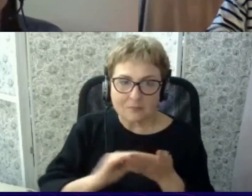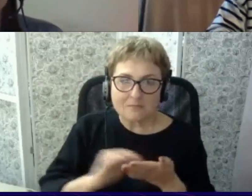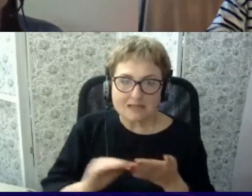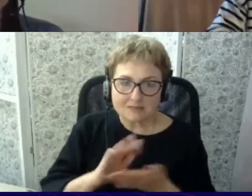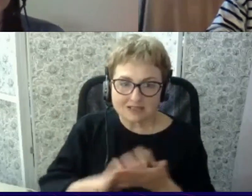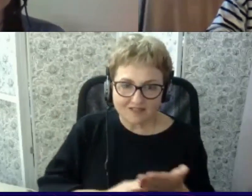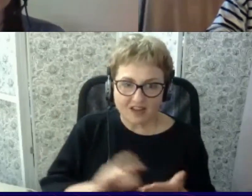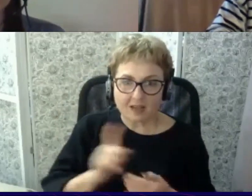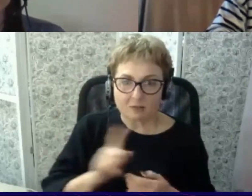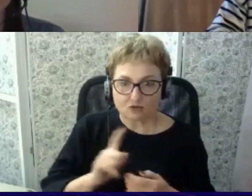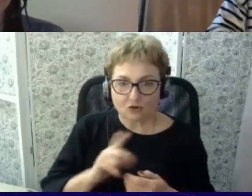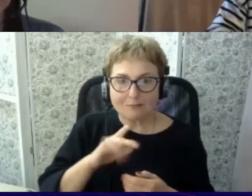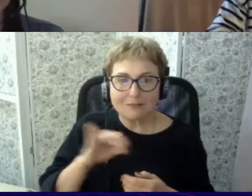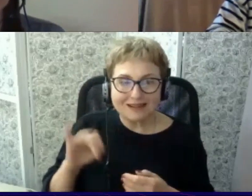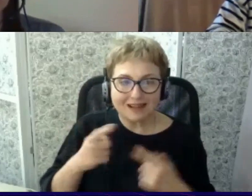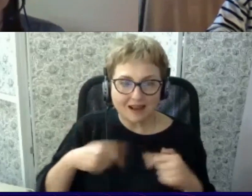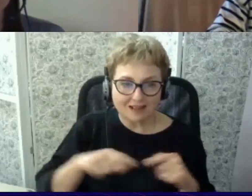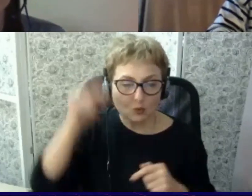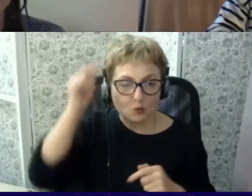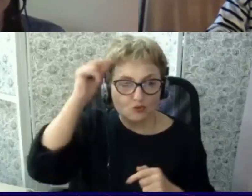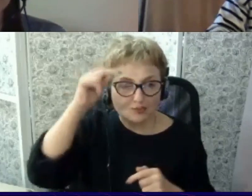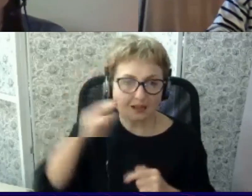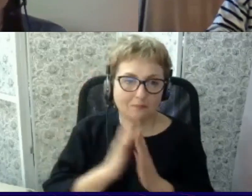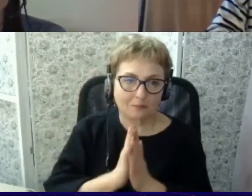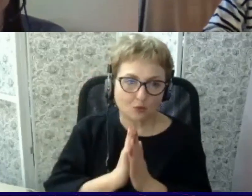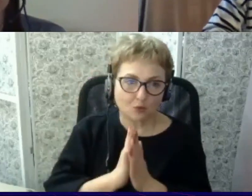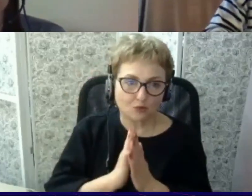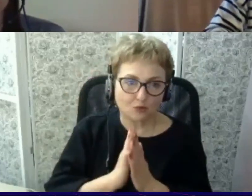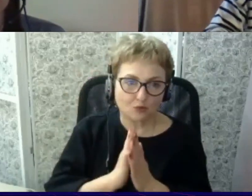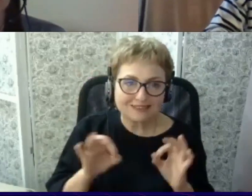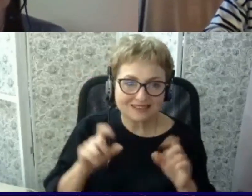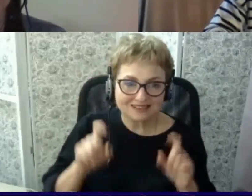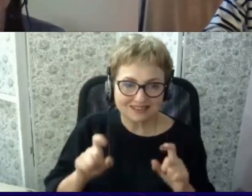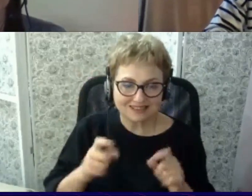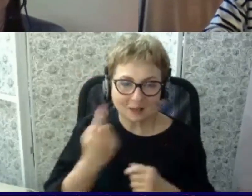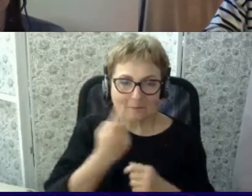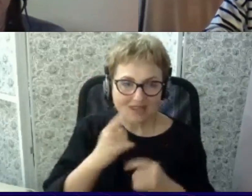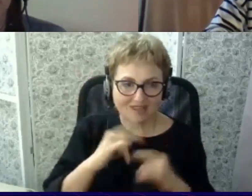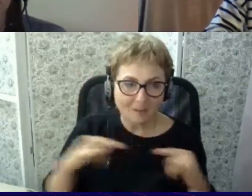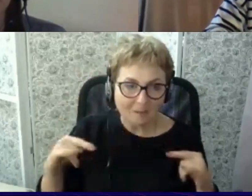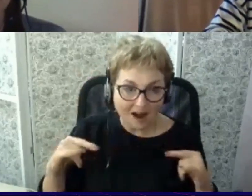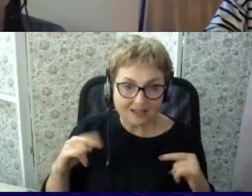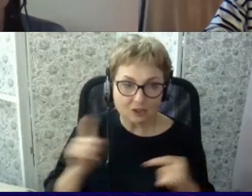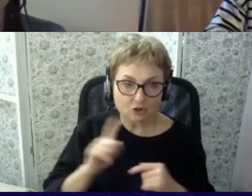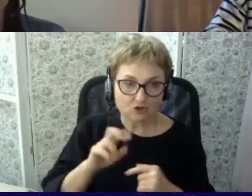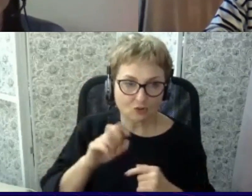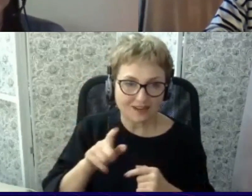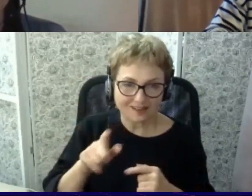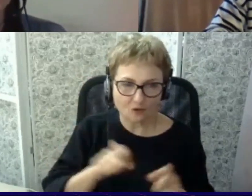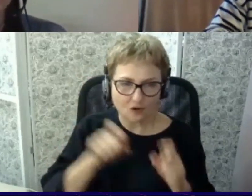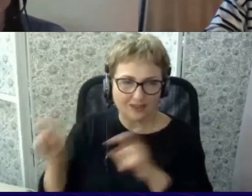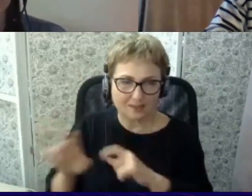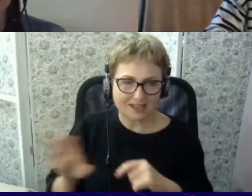обратился с письменным заявлением, что при организации учебных занятий просят разрешить сидеть на первой парте, да, ну, то есть чтобы